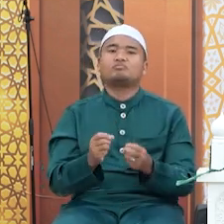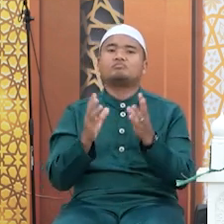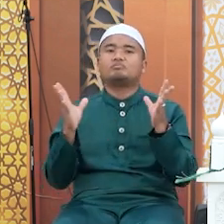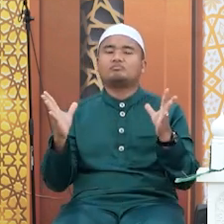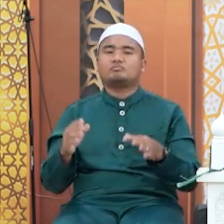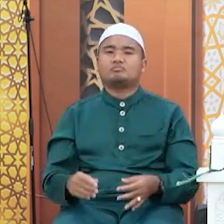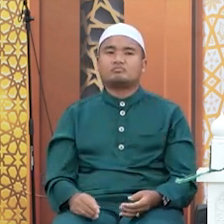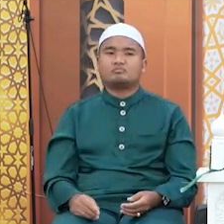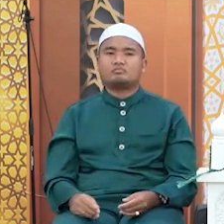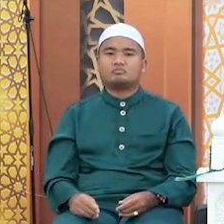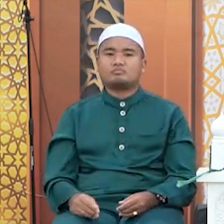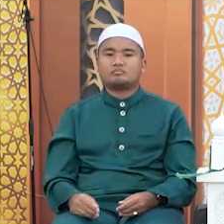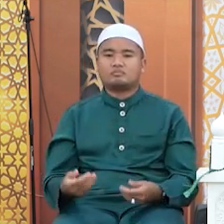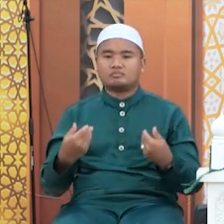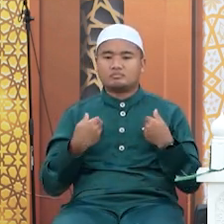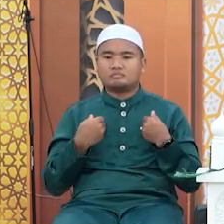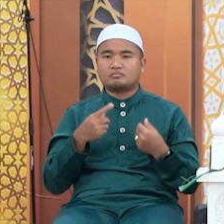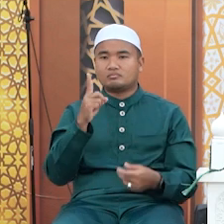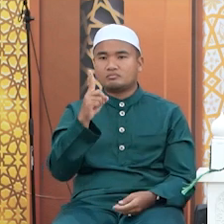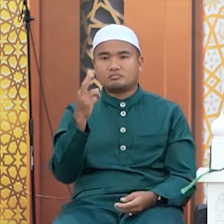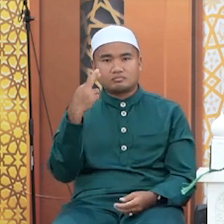Seolah-olah bayar 2,500 ya.